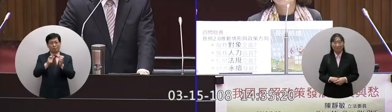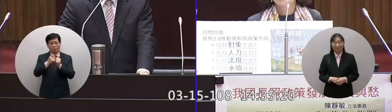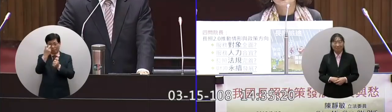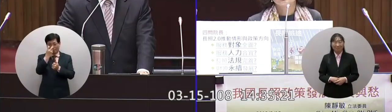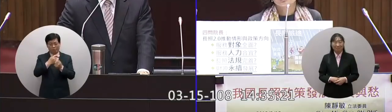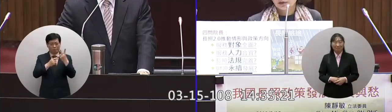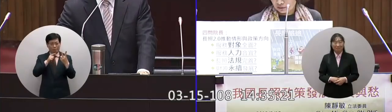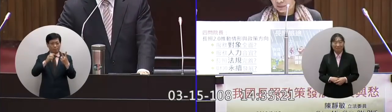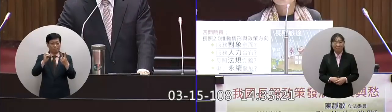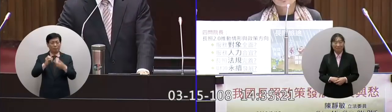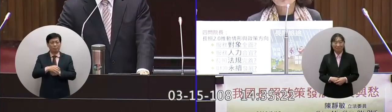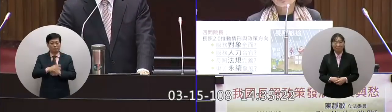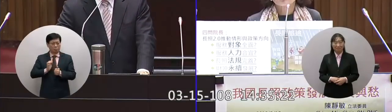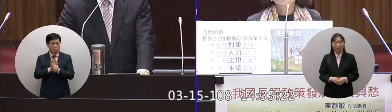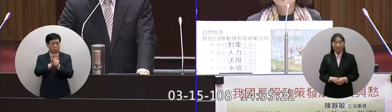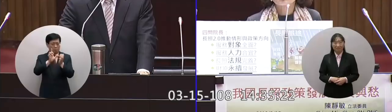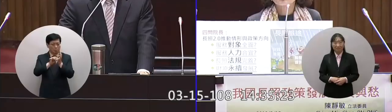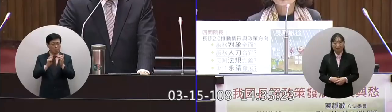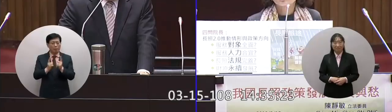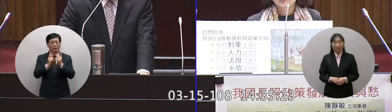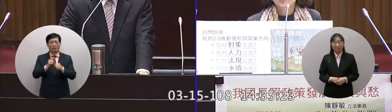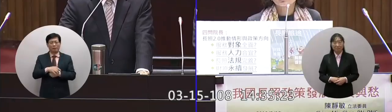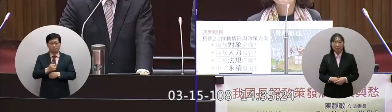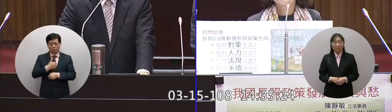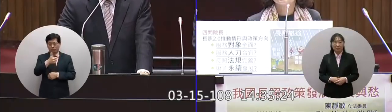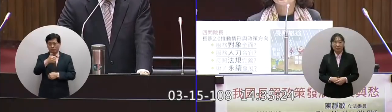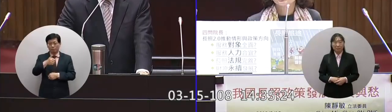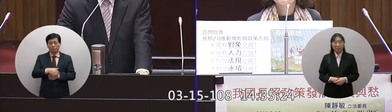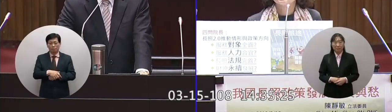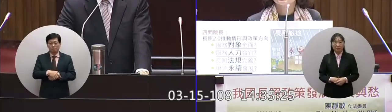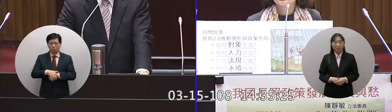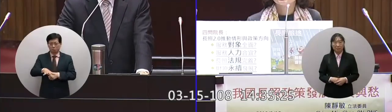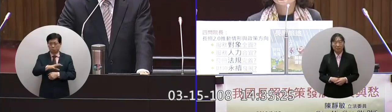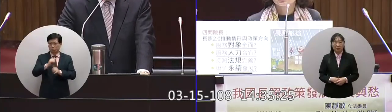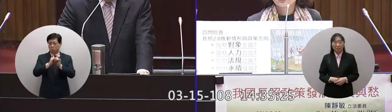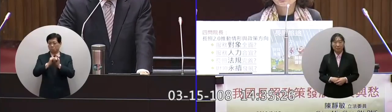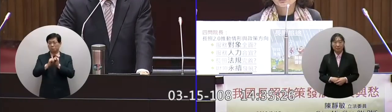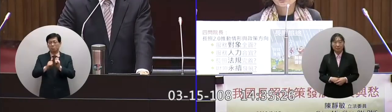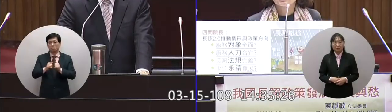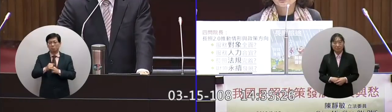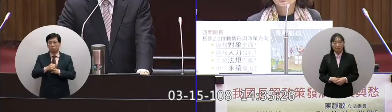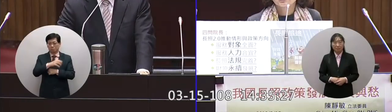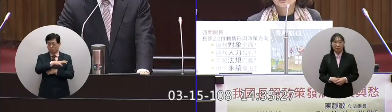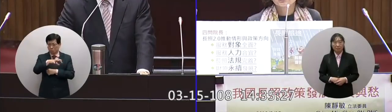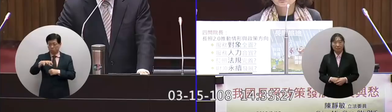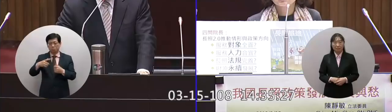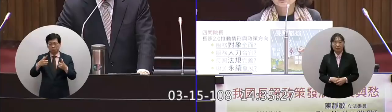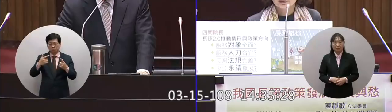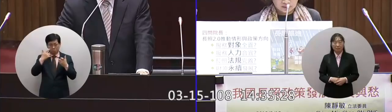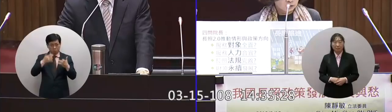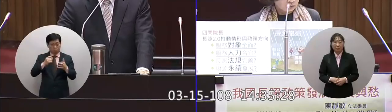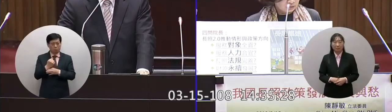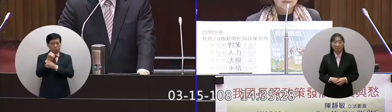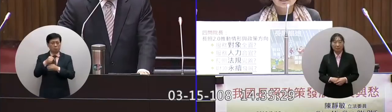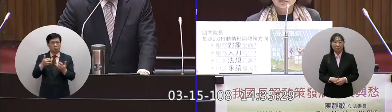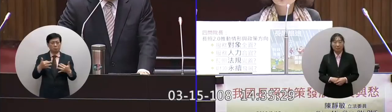照 2.0 大力推动的时候，我很感谢整个社会各方面都来关心跟